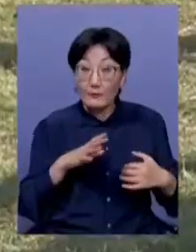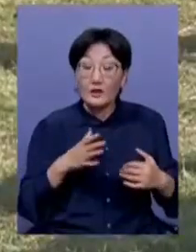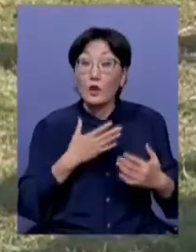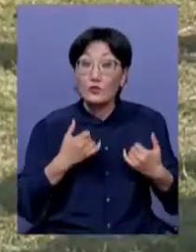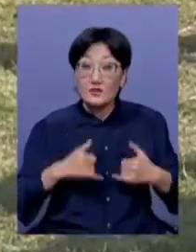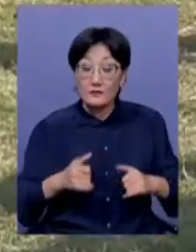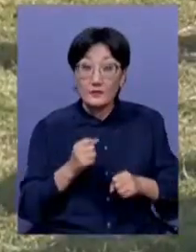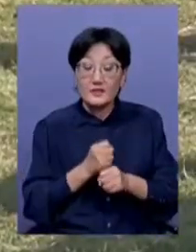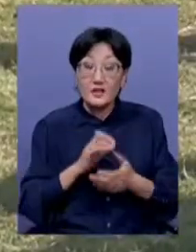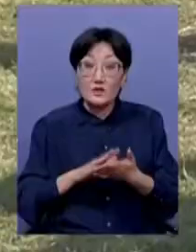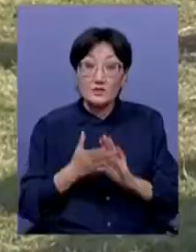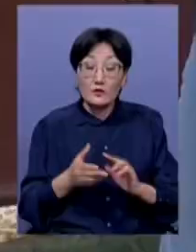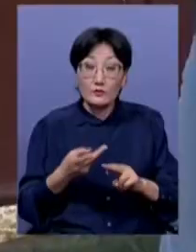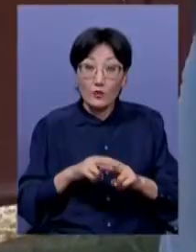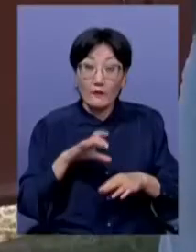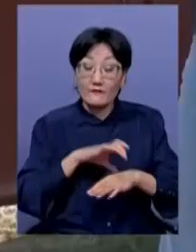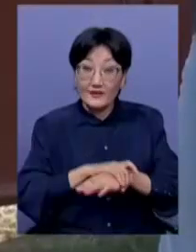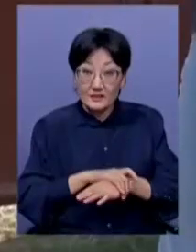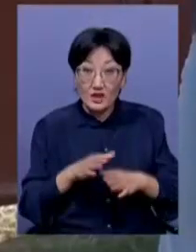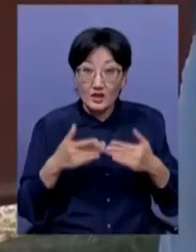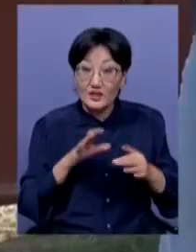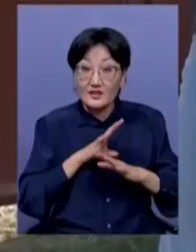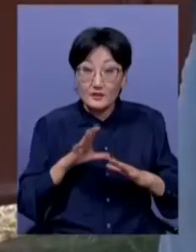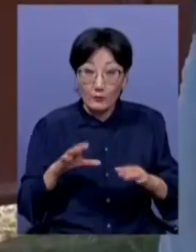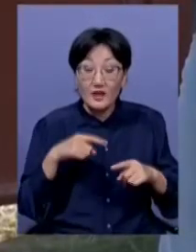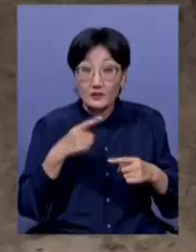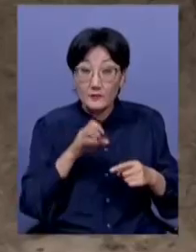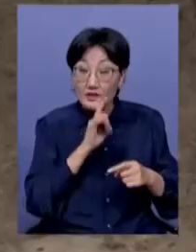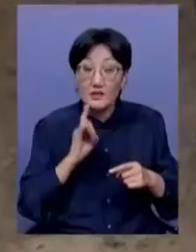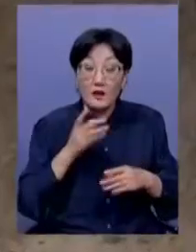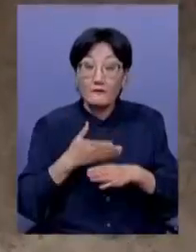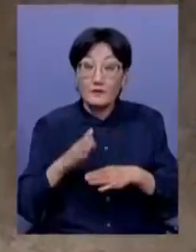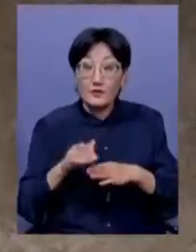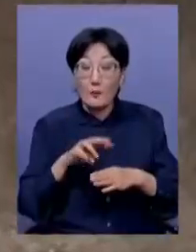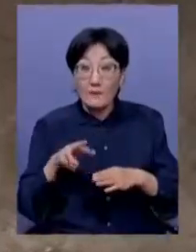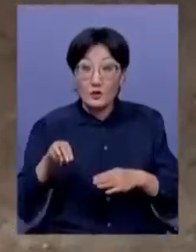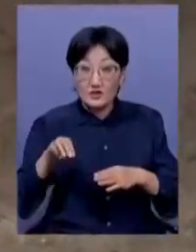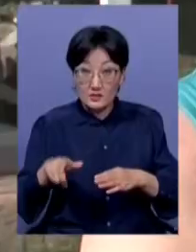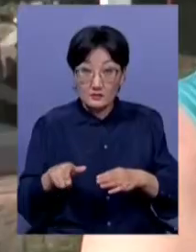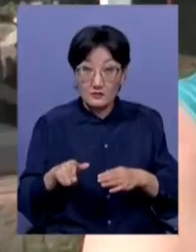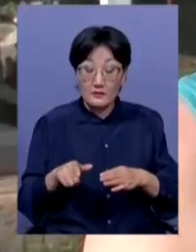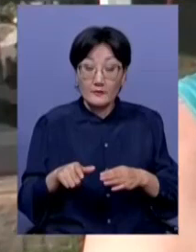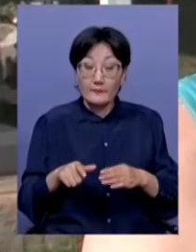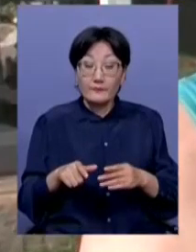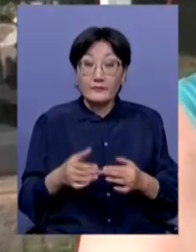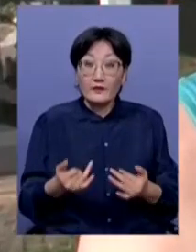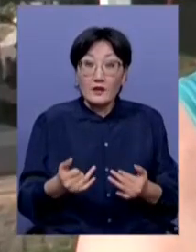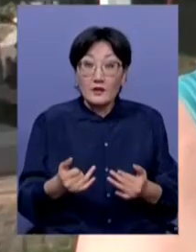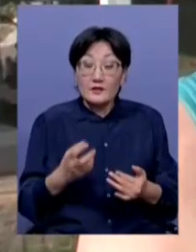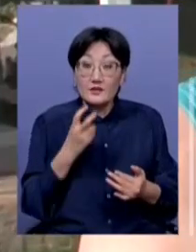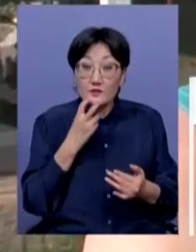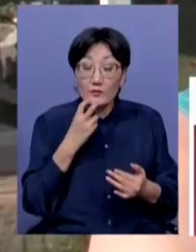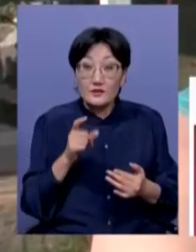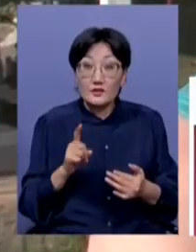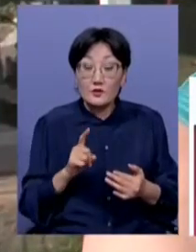На создание условий, которые по факту нет и не было, заверяет она, выделяются миллионы тенге. Глупо, конечно, и смешно,